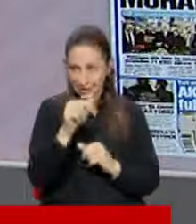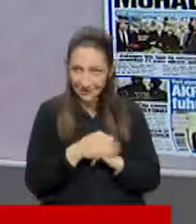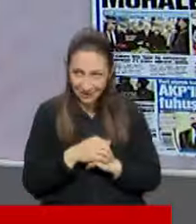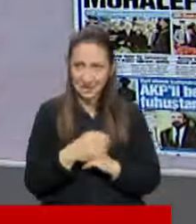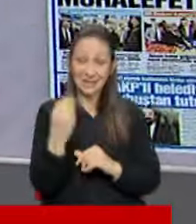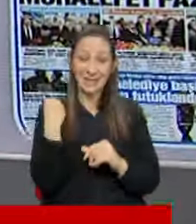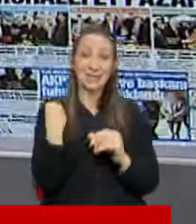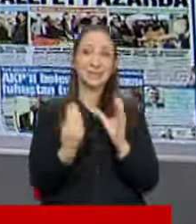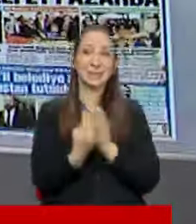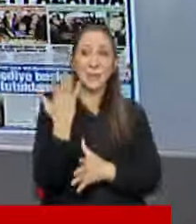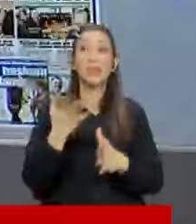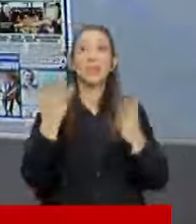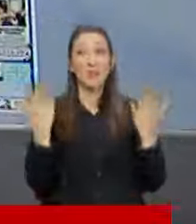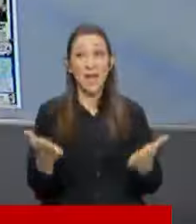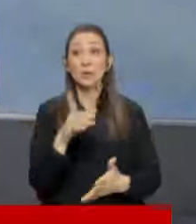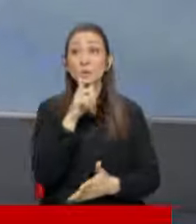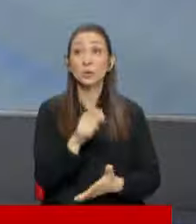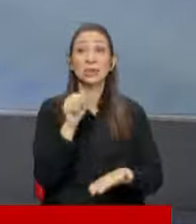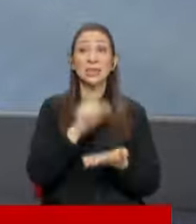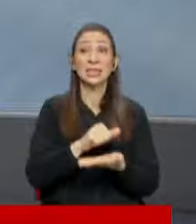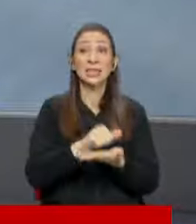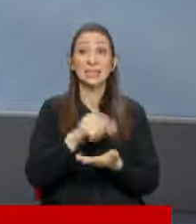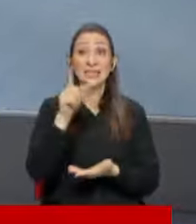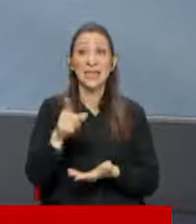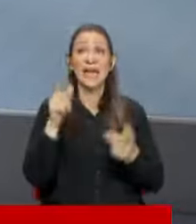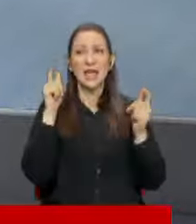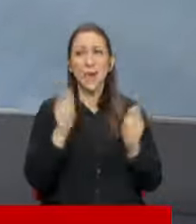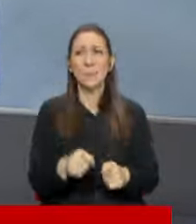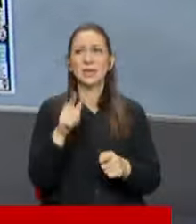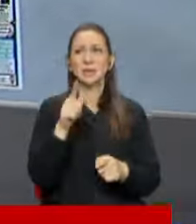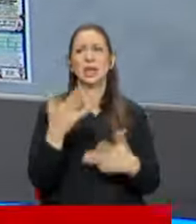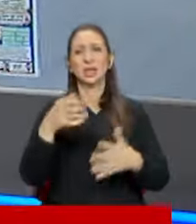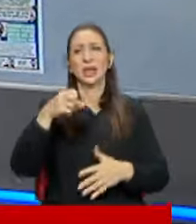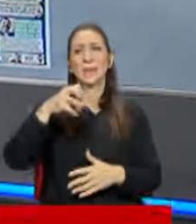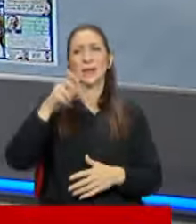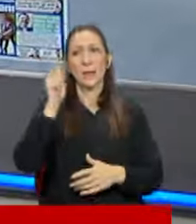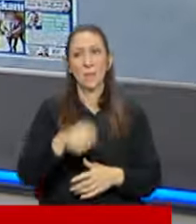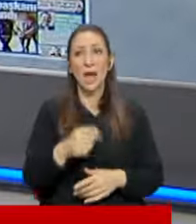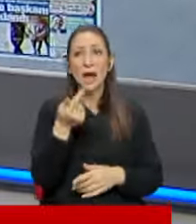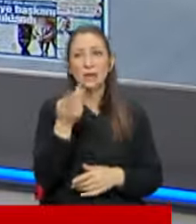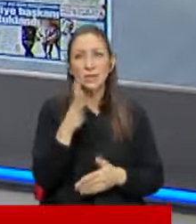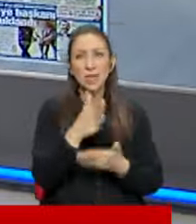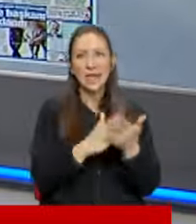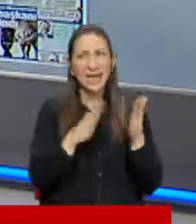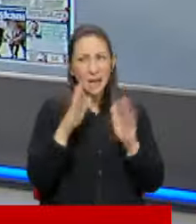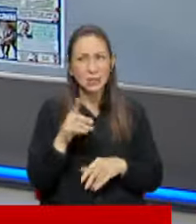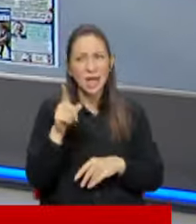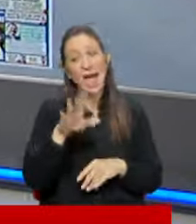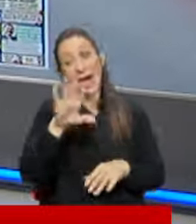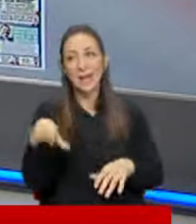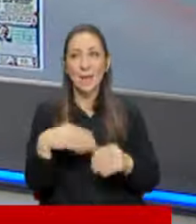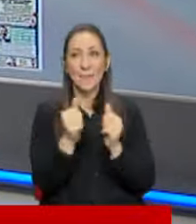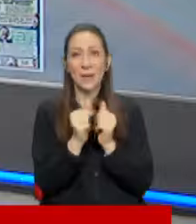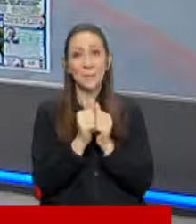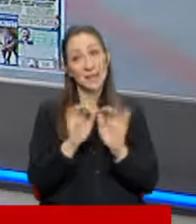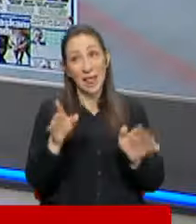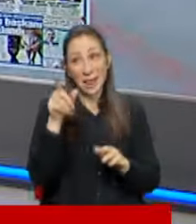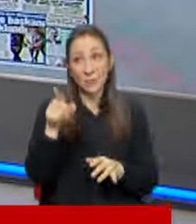Yeni Sabah'ta. Ve Sözcü gazetesi yaparsa bunu ancak AKP yapar. Az önce yarıda kalmıştı ya. Hadi hep birlikte